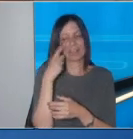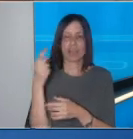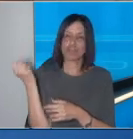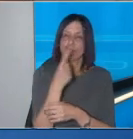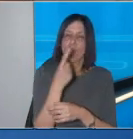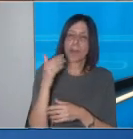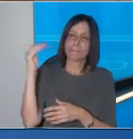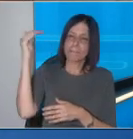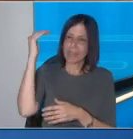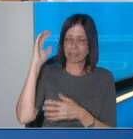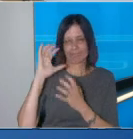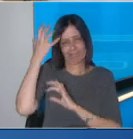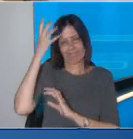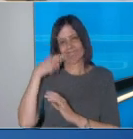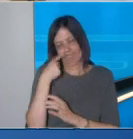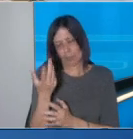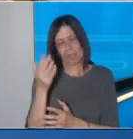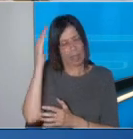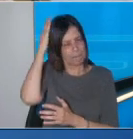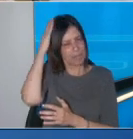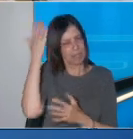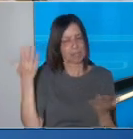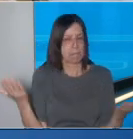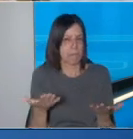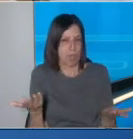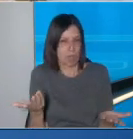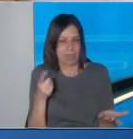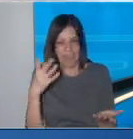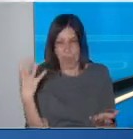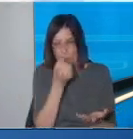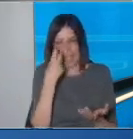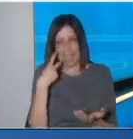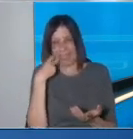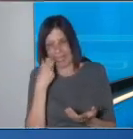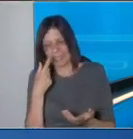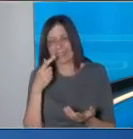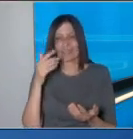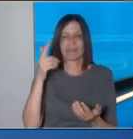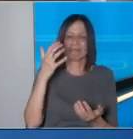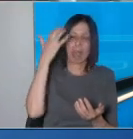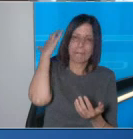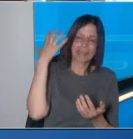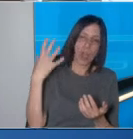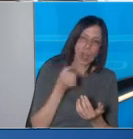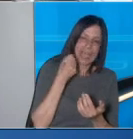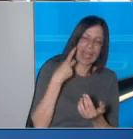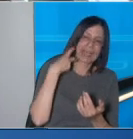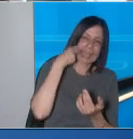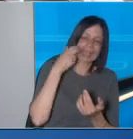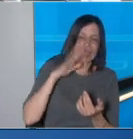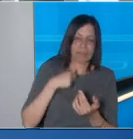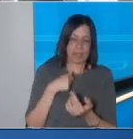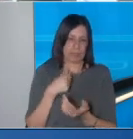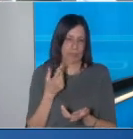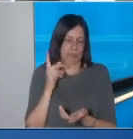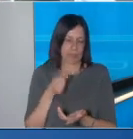בני גנץ חוטף את הג'ננה על זה, ואומר לנפתלי בנט, מה קורה פה? מה זה? אתה לוקח קרדיט, לפיד לוקח קרדיט, מה איתי? אז זה בעצם,